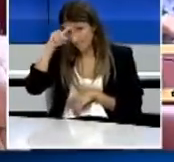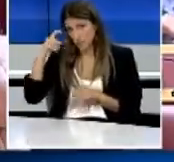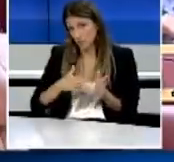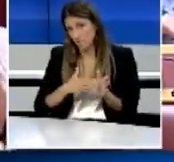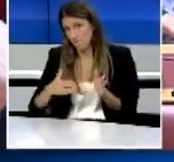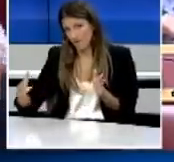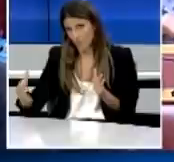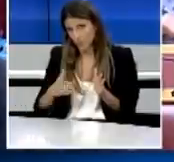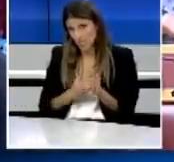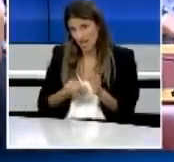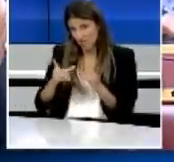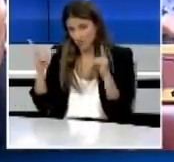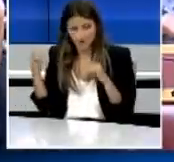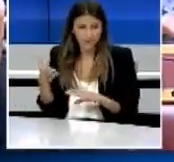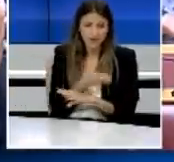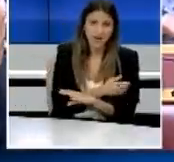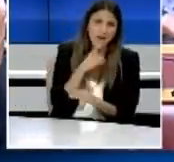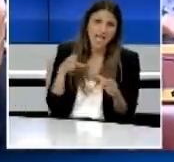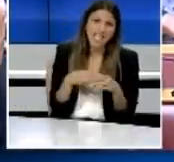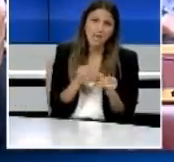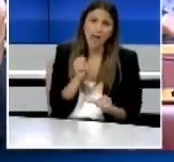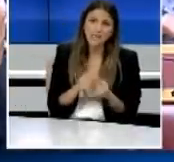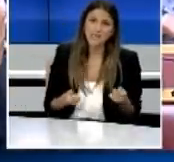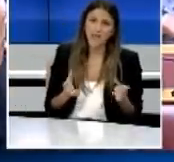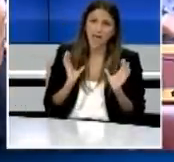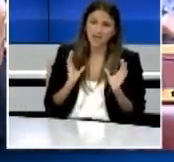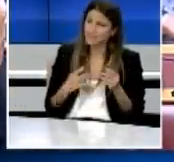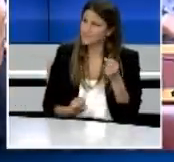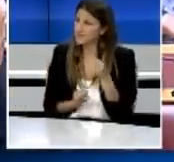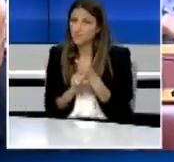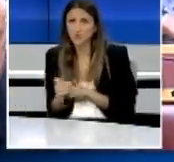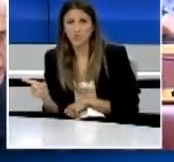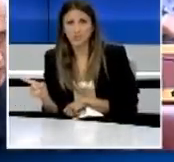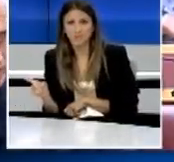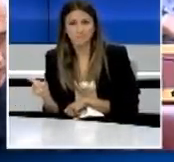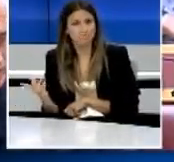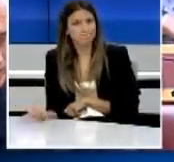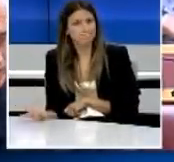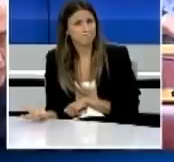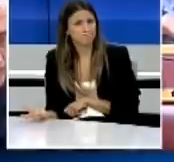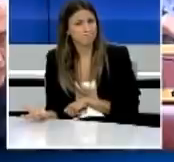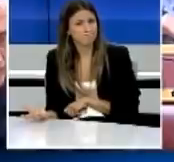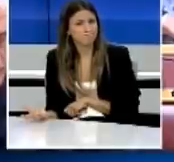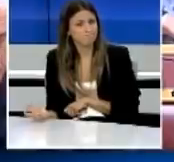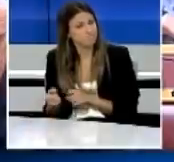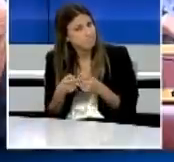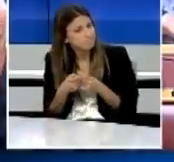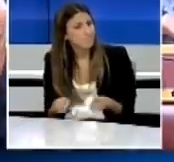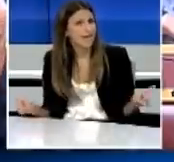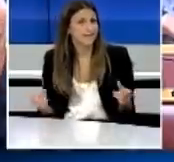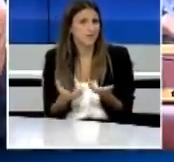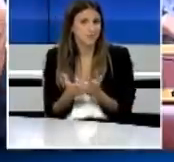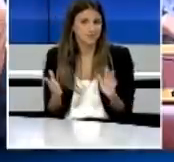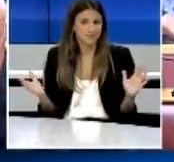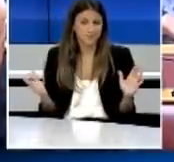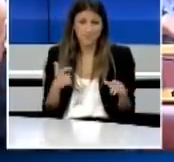Μητσοτάκη, αλλά να υπερακοντήσετε και σε επιχειρηματολογία, στην επιχειρηματολογία της κυβέρνησης και της δεξιάς, και